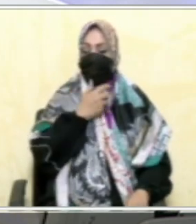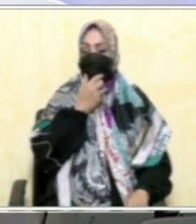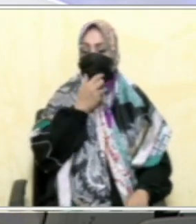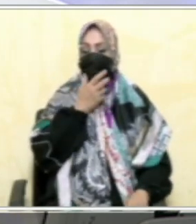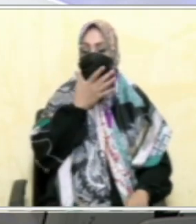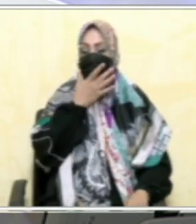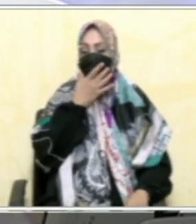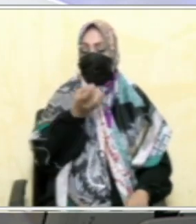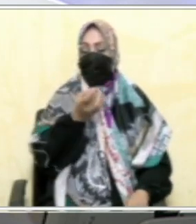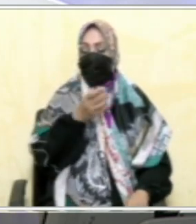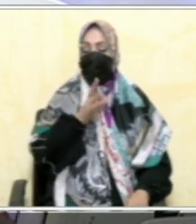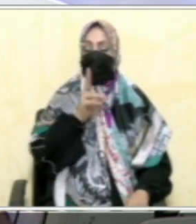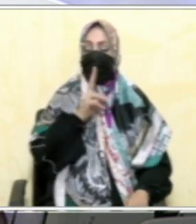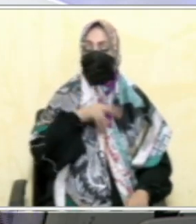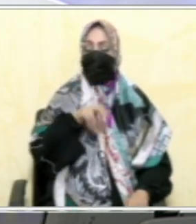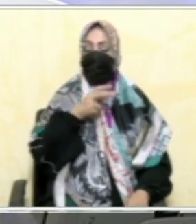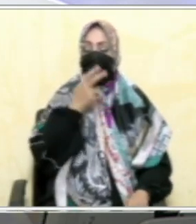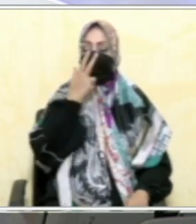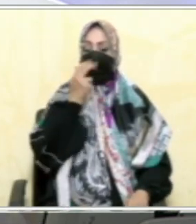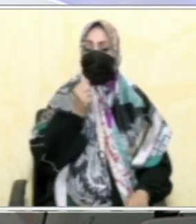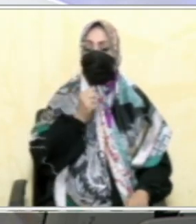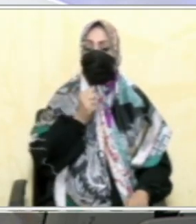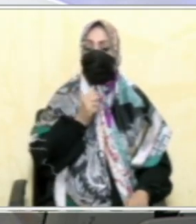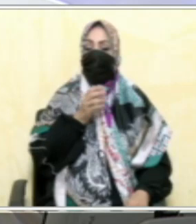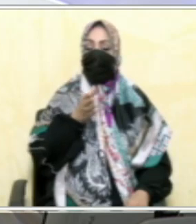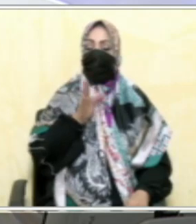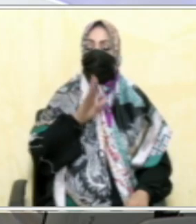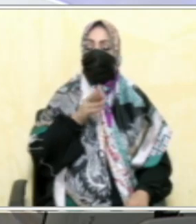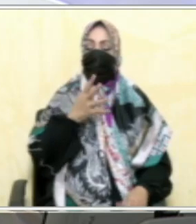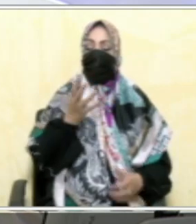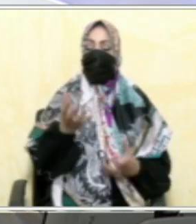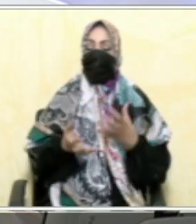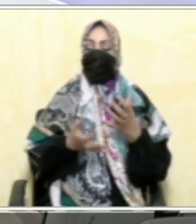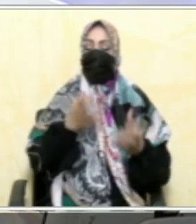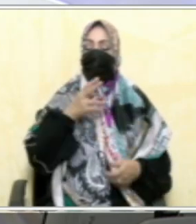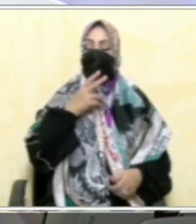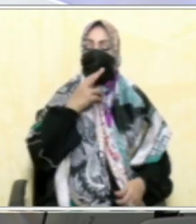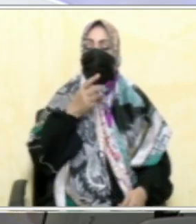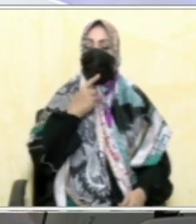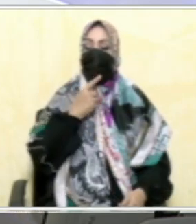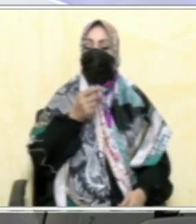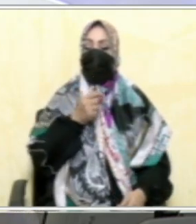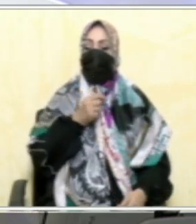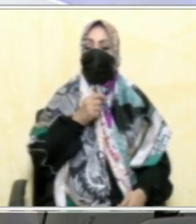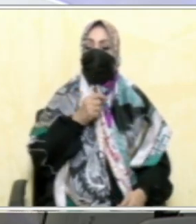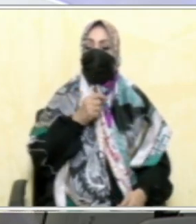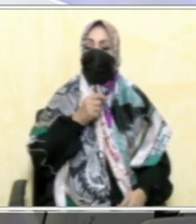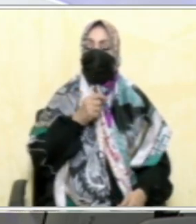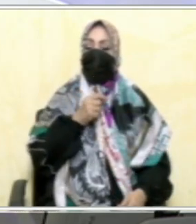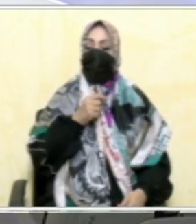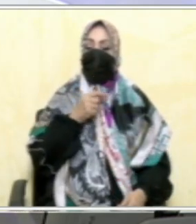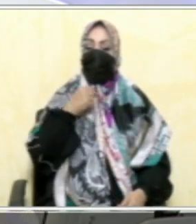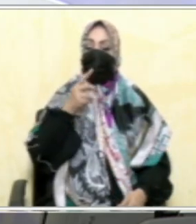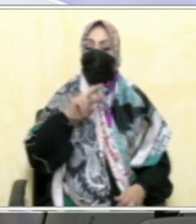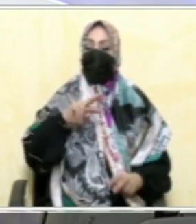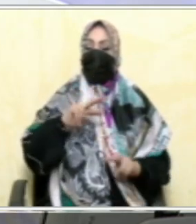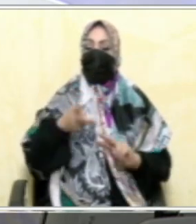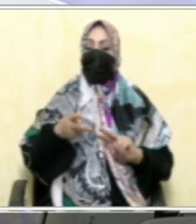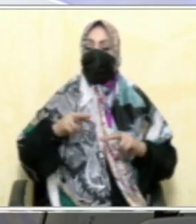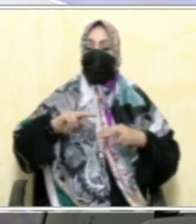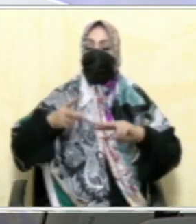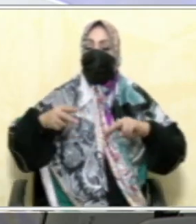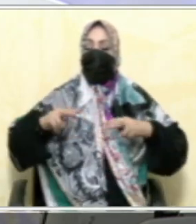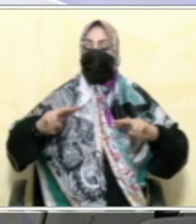زور. إيش معنى هذا؟ ولد الأبلة يطلع الترتيب الأول وأنت تعلمين في قرارة نفسك أن